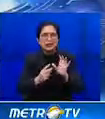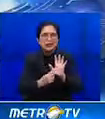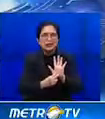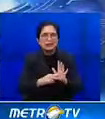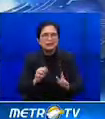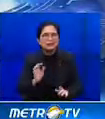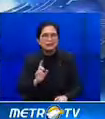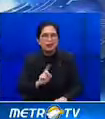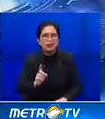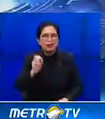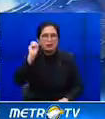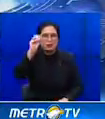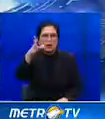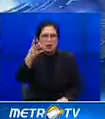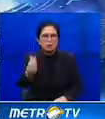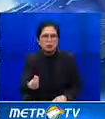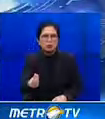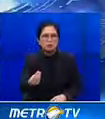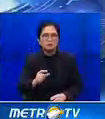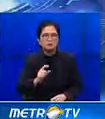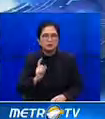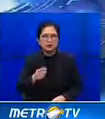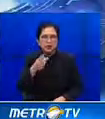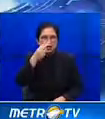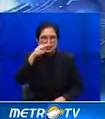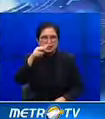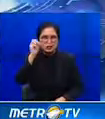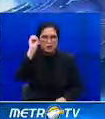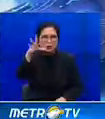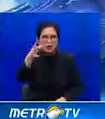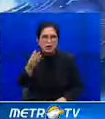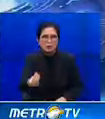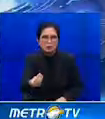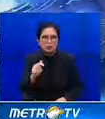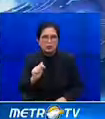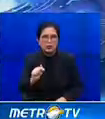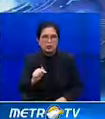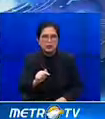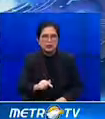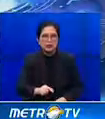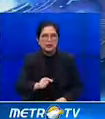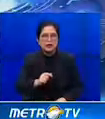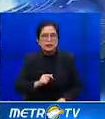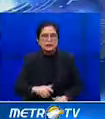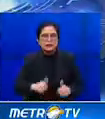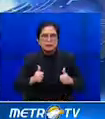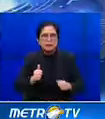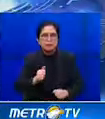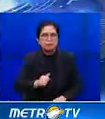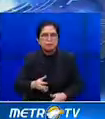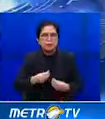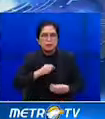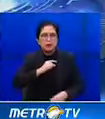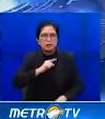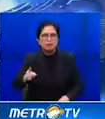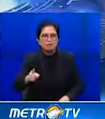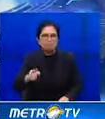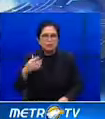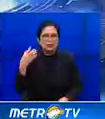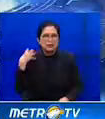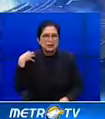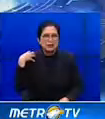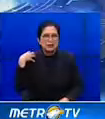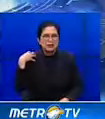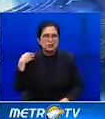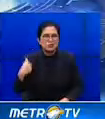mudik bila ada ASN yang kedapatan Mudik di tengah pandemi covid-19 maka siap menerima sanksi berupa turun jabatan hingga